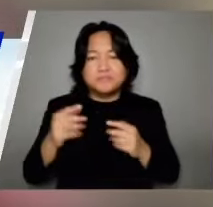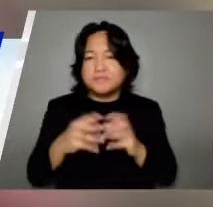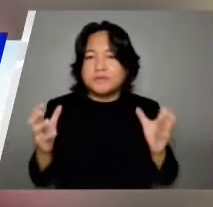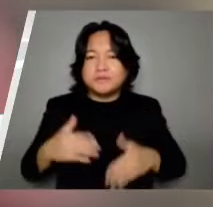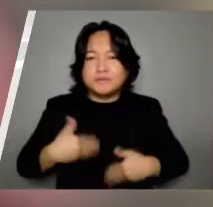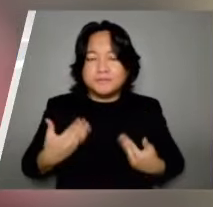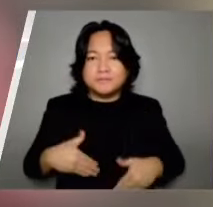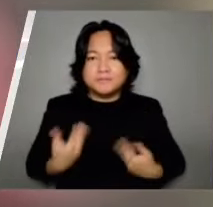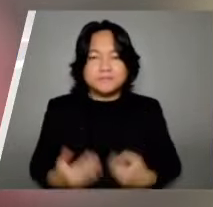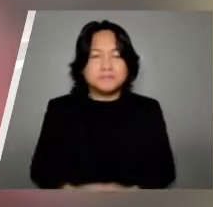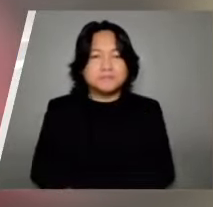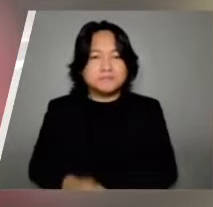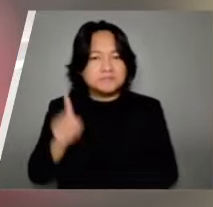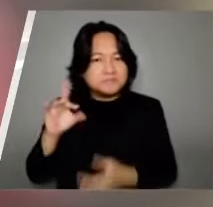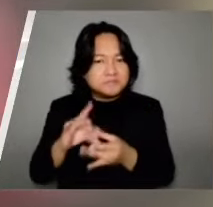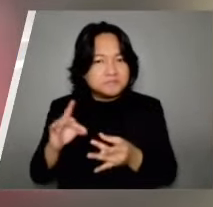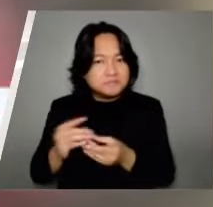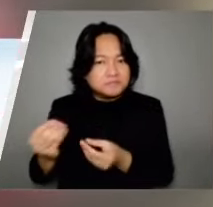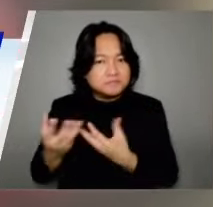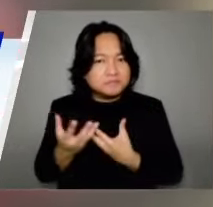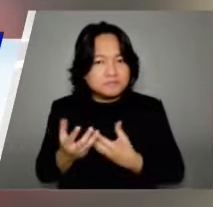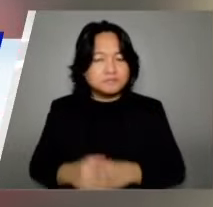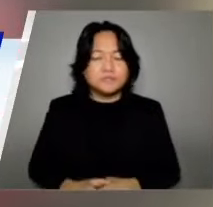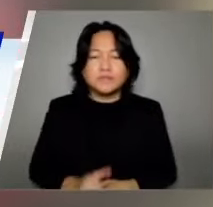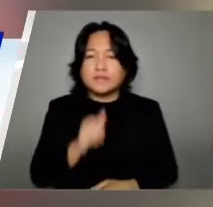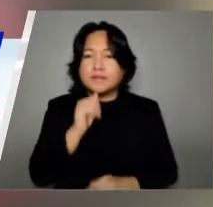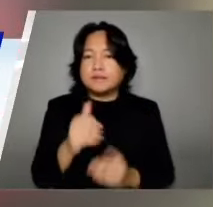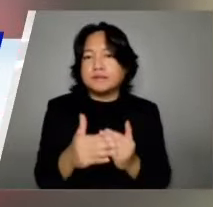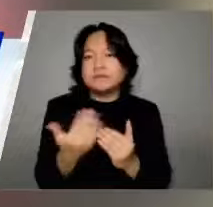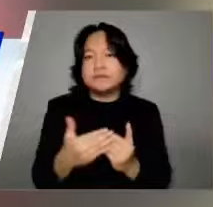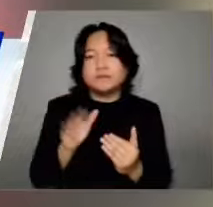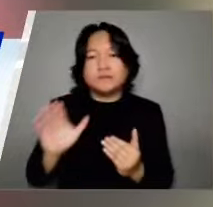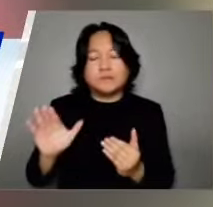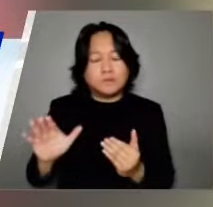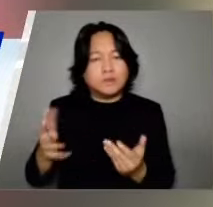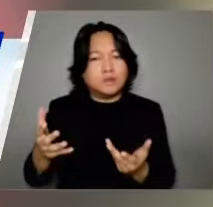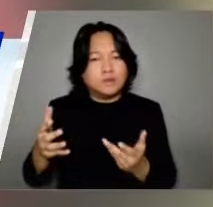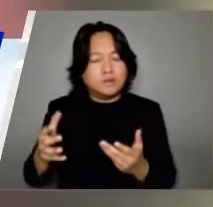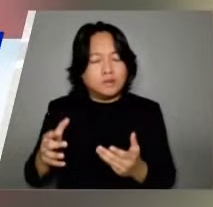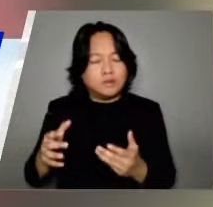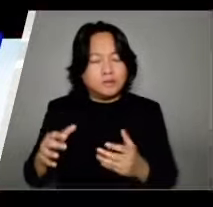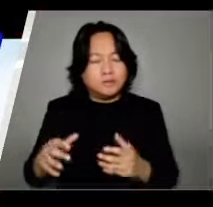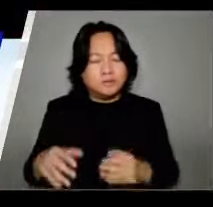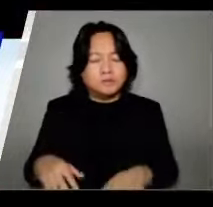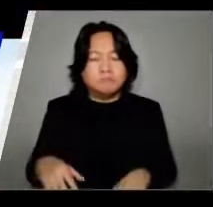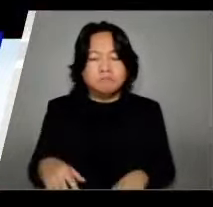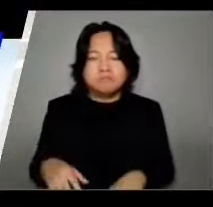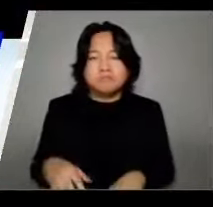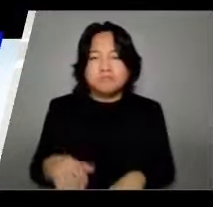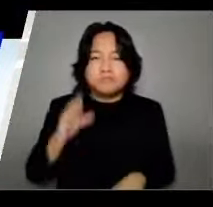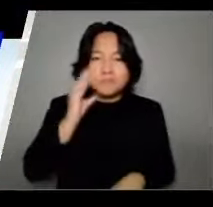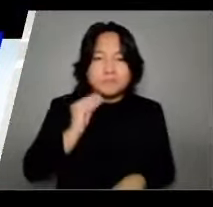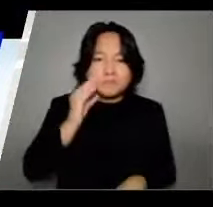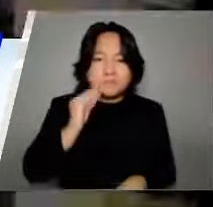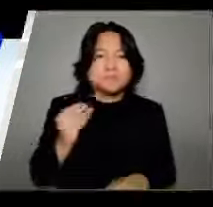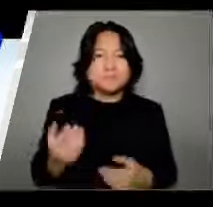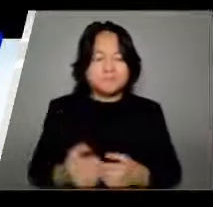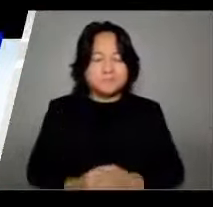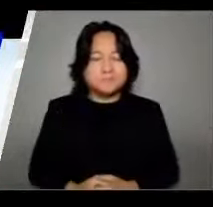Kwento ni Elrin, hindi naging madali ang kanyang journey bago naging Olympian.